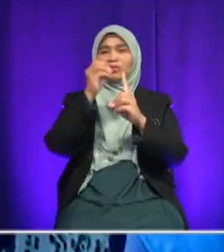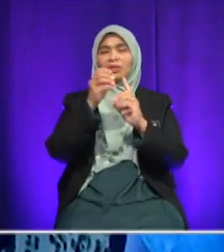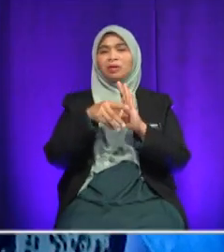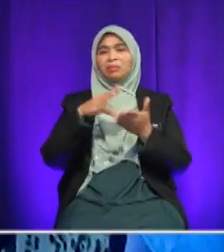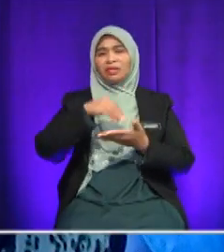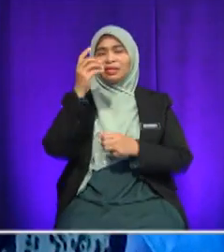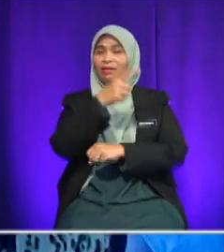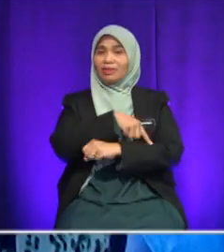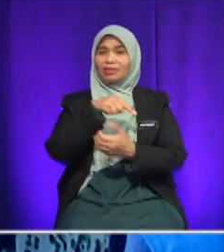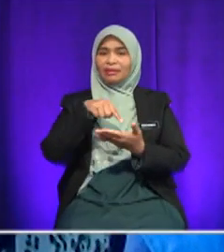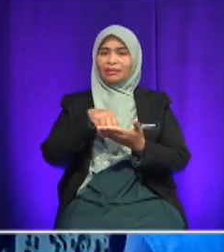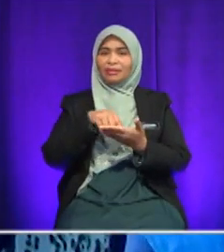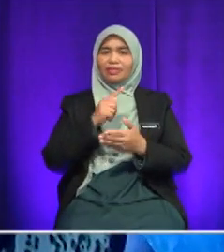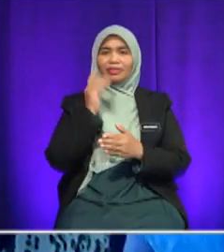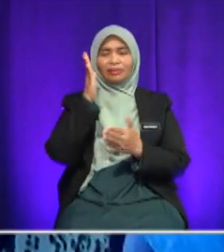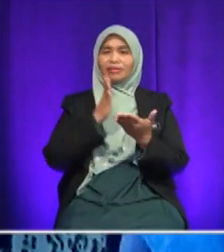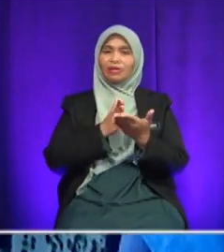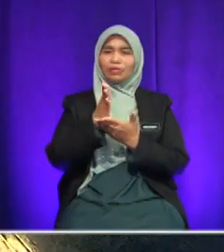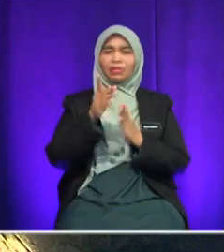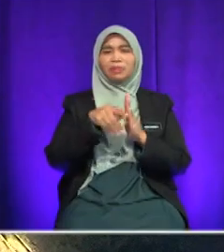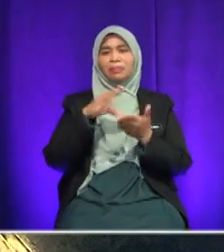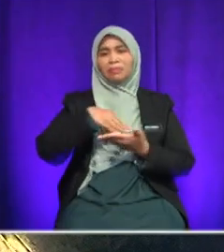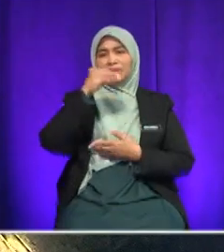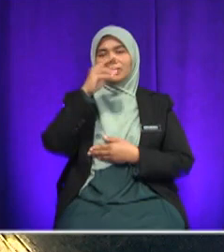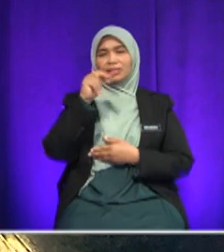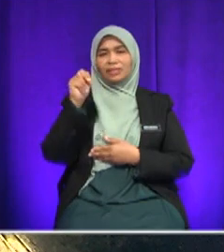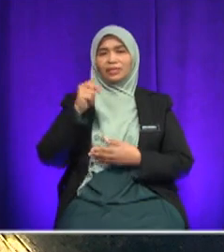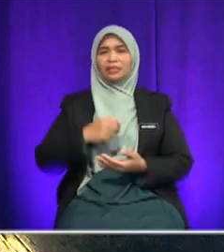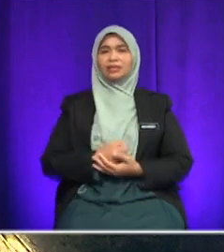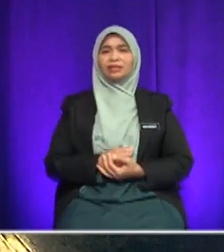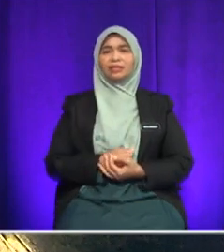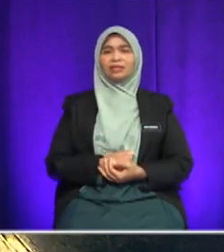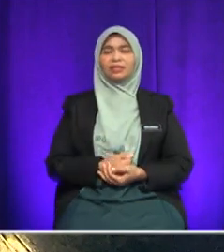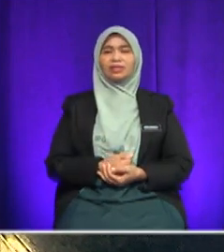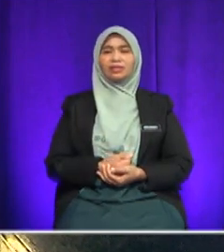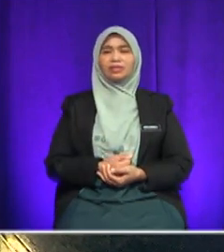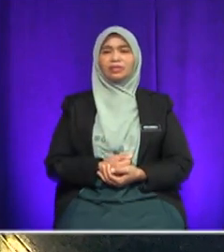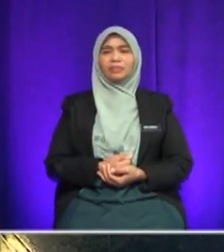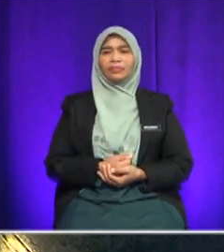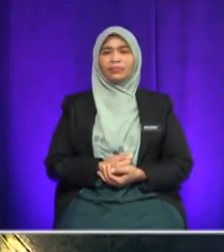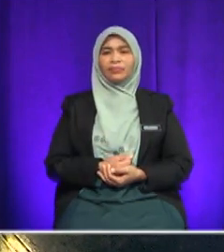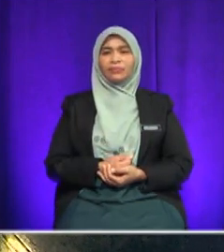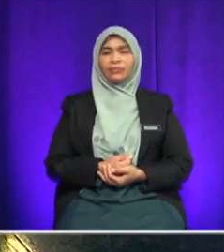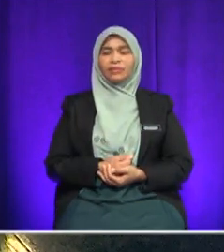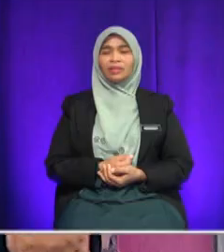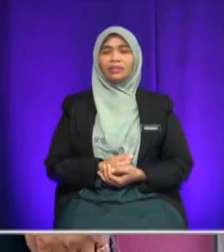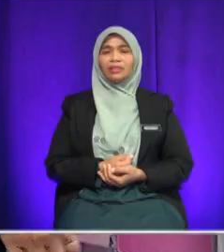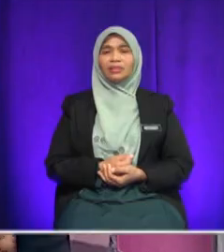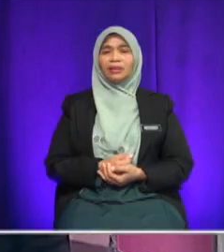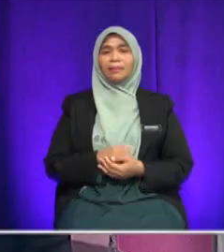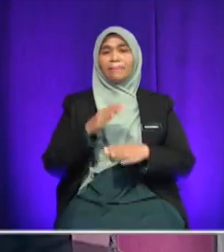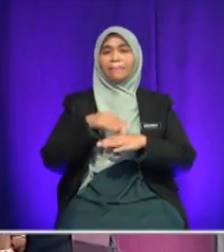kita hari ini, dan kita akan teruskan pembelajaran. Okey, kita teruskan ya, Anif. Boleh, Cikgu. Okey, so pada hari